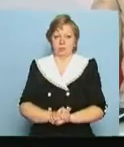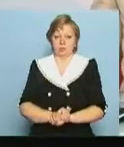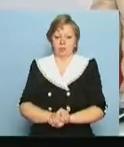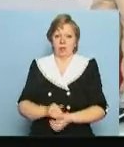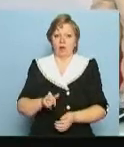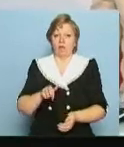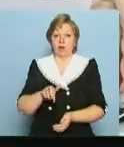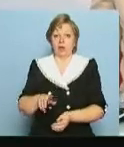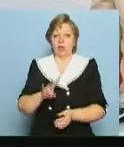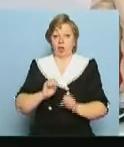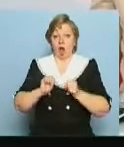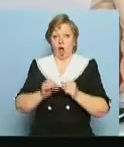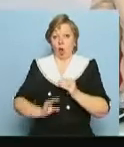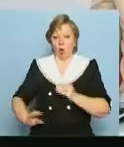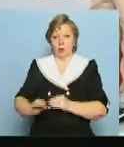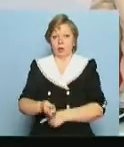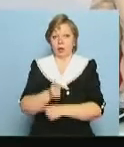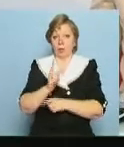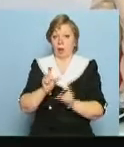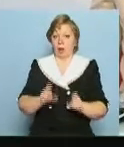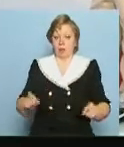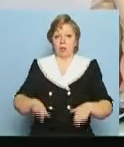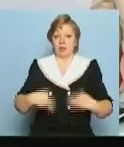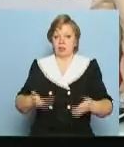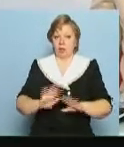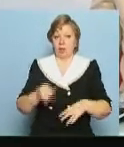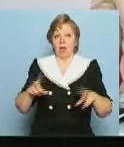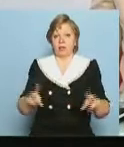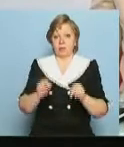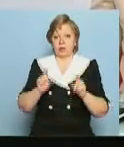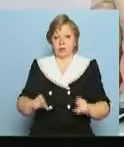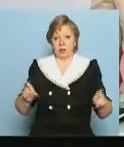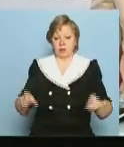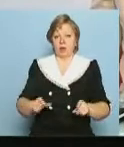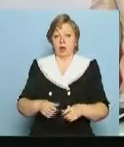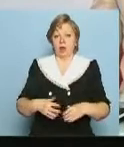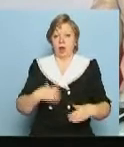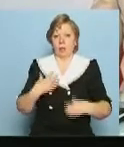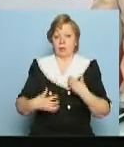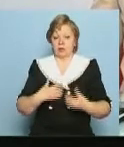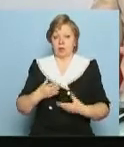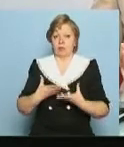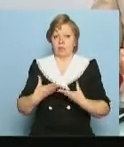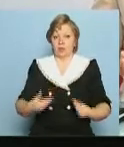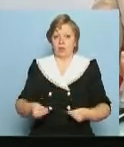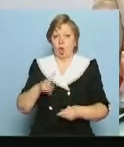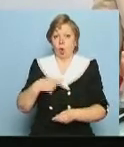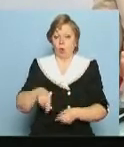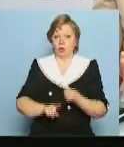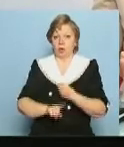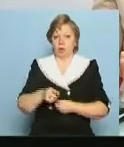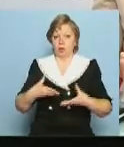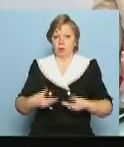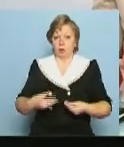Выходить на лед рыбакам не советуют и спасатели. Весенний покров водоемов опаснее осеннего. Лед стал рыхлым и может